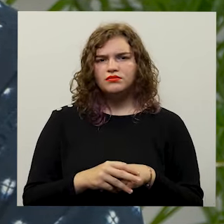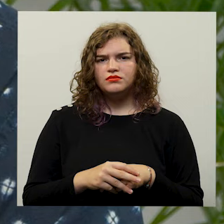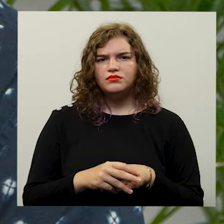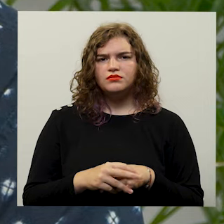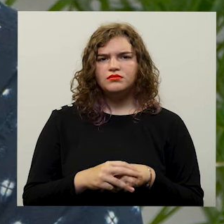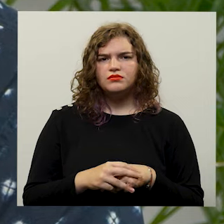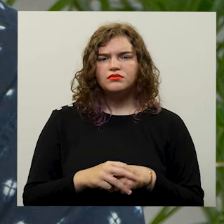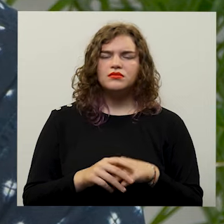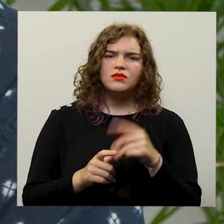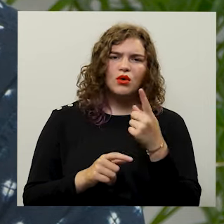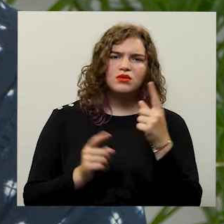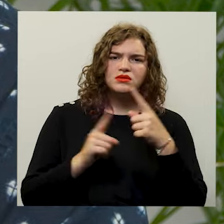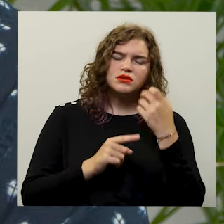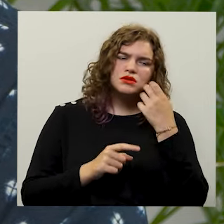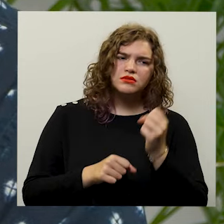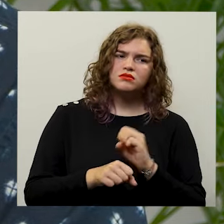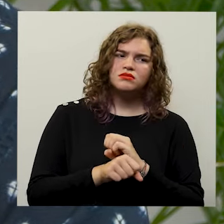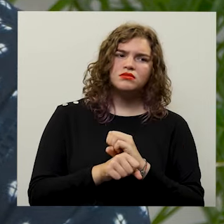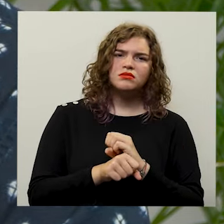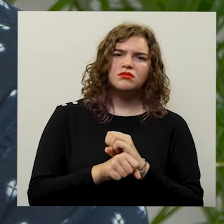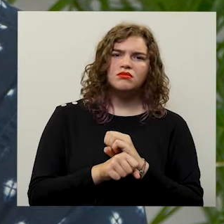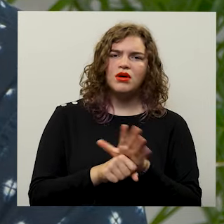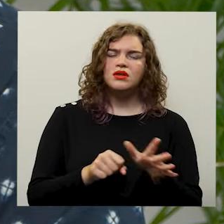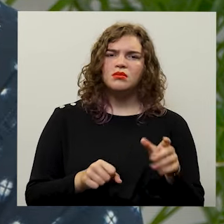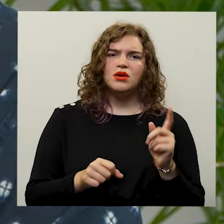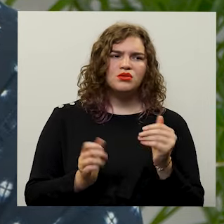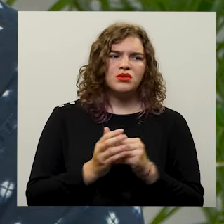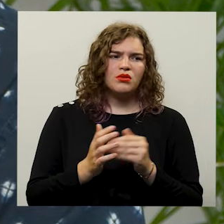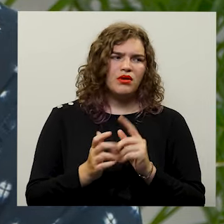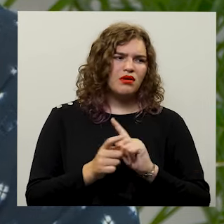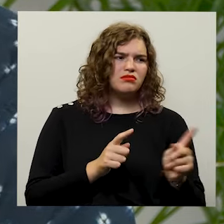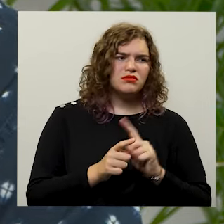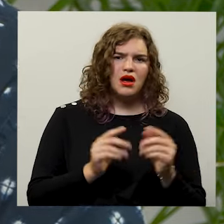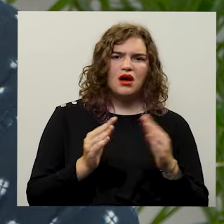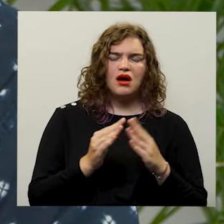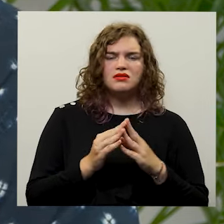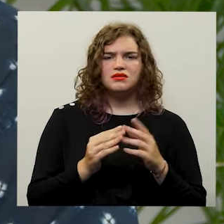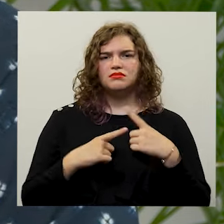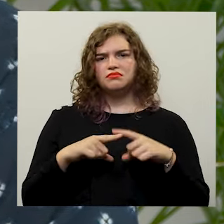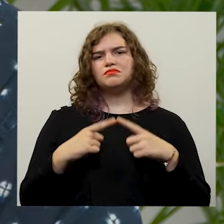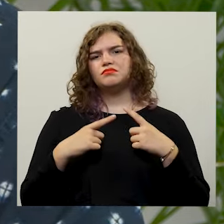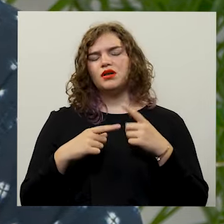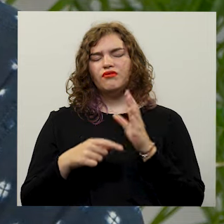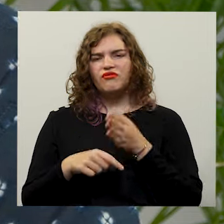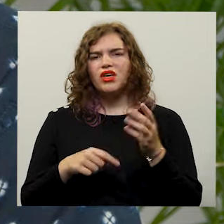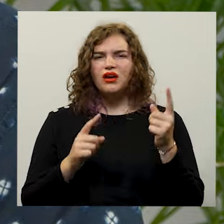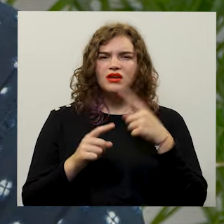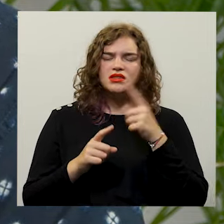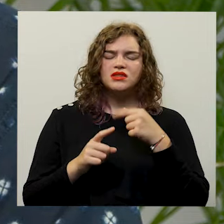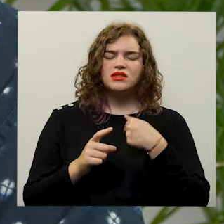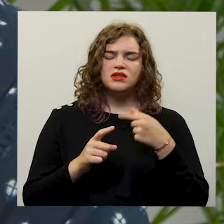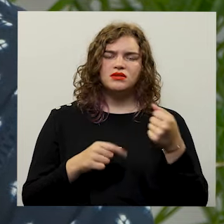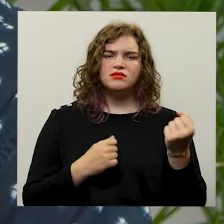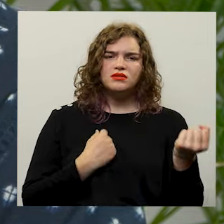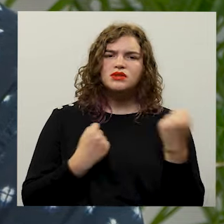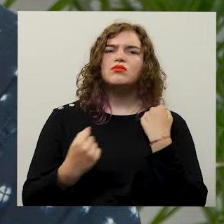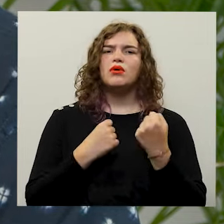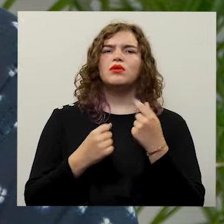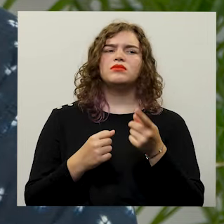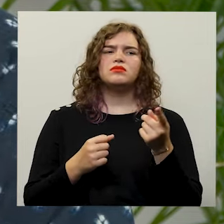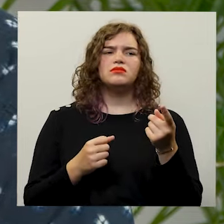Și într-o zi, când era pandemie, nu trebuia să mă duc neapărat acasă, eu mergeam la sală, zilnic. Mă, sala